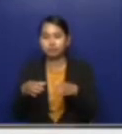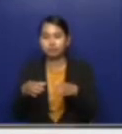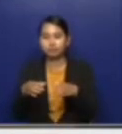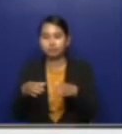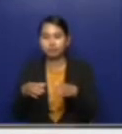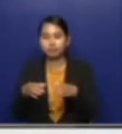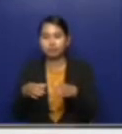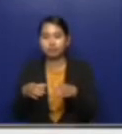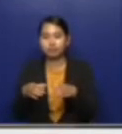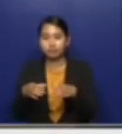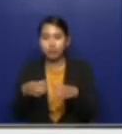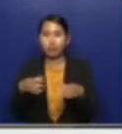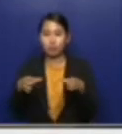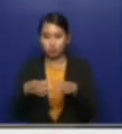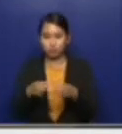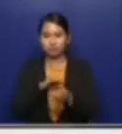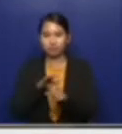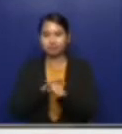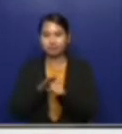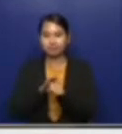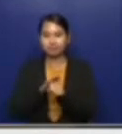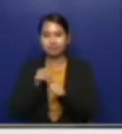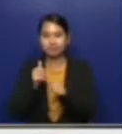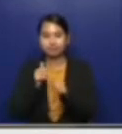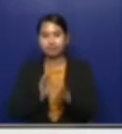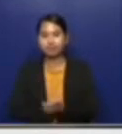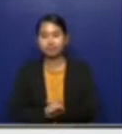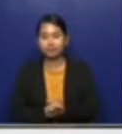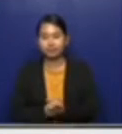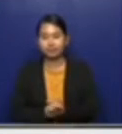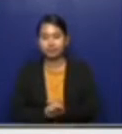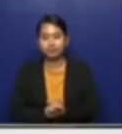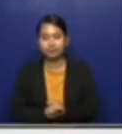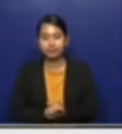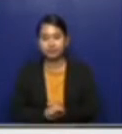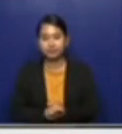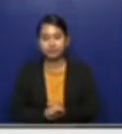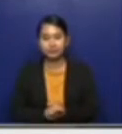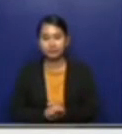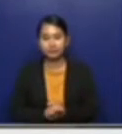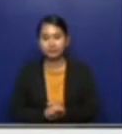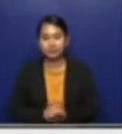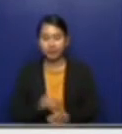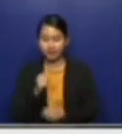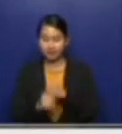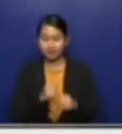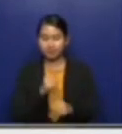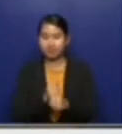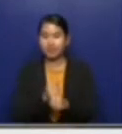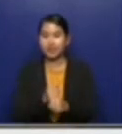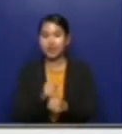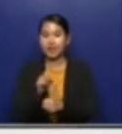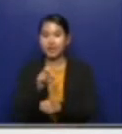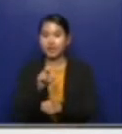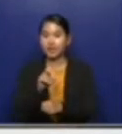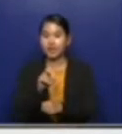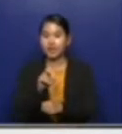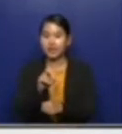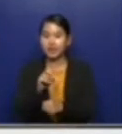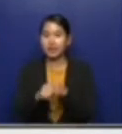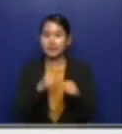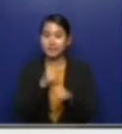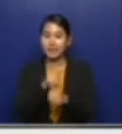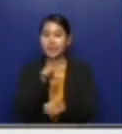ใหม่ส่วน30 28